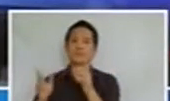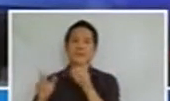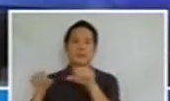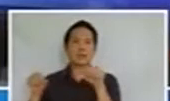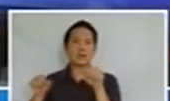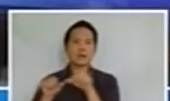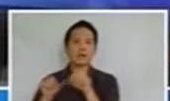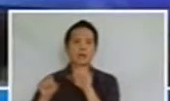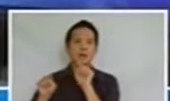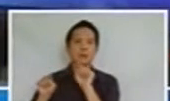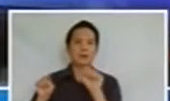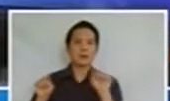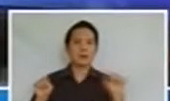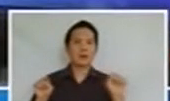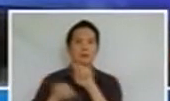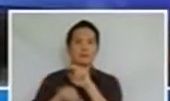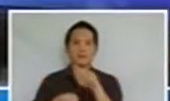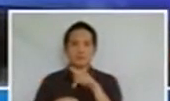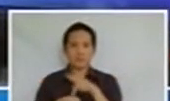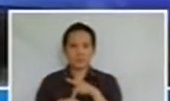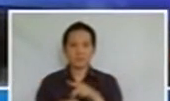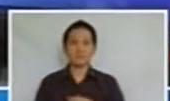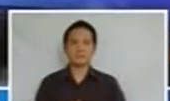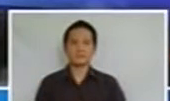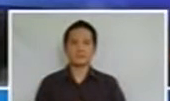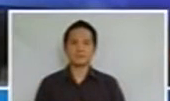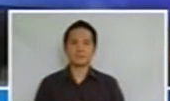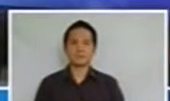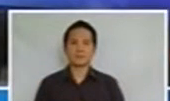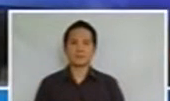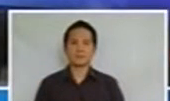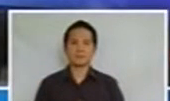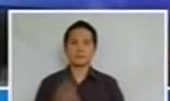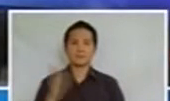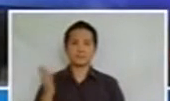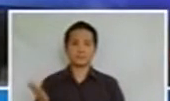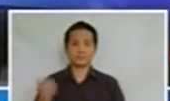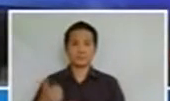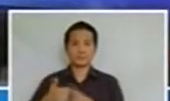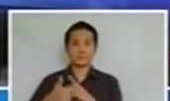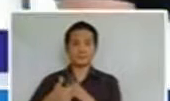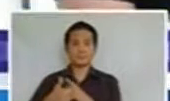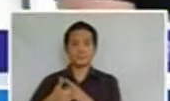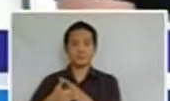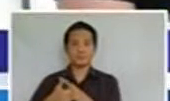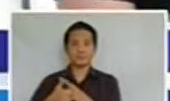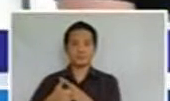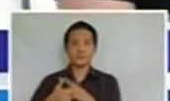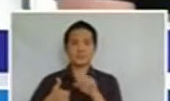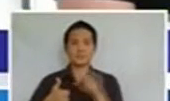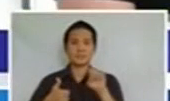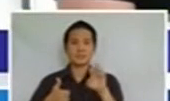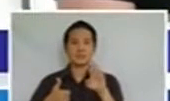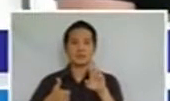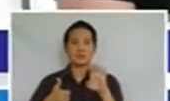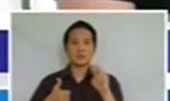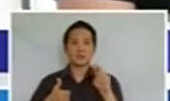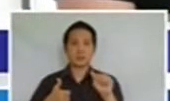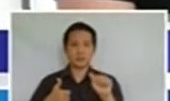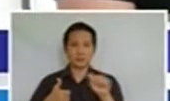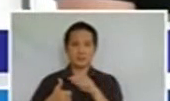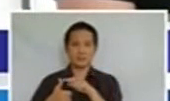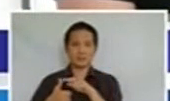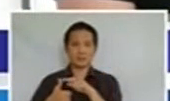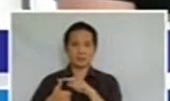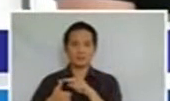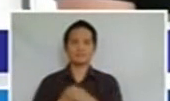yan ng mas maluwag na community quarantine. May report si Mara Pepanyo. COVID Radio. Hashtag Laging